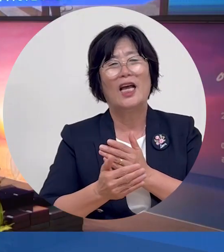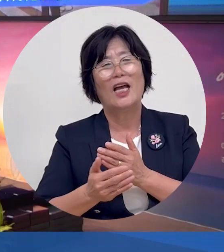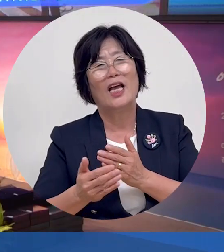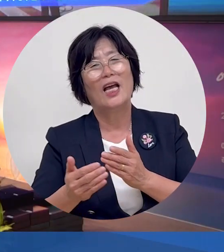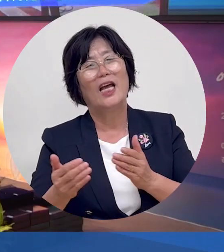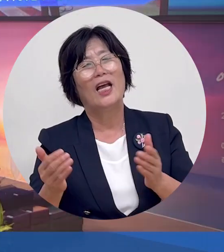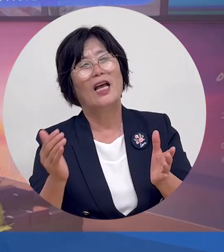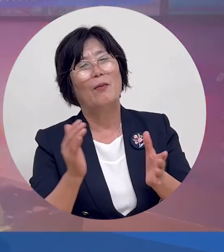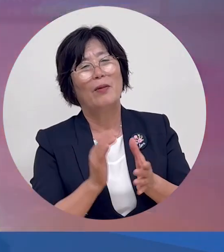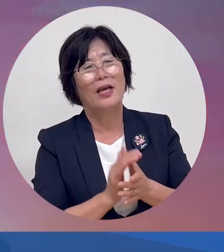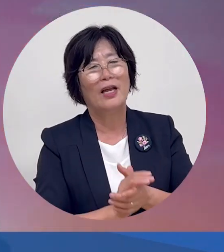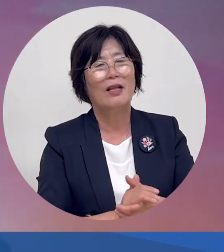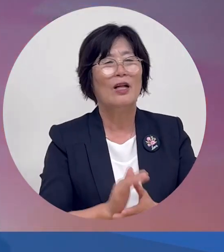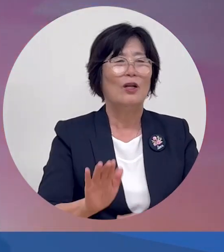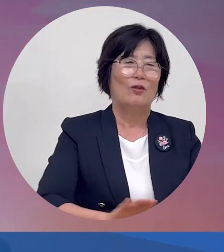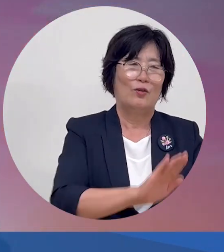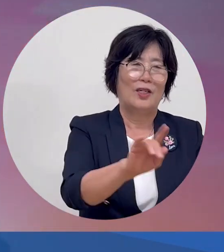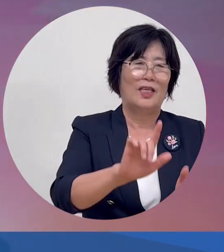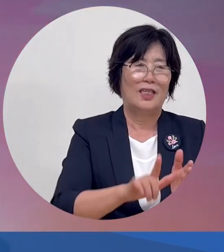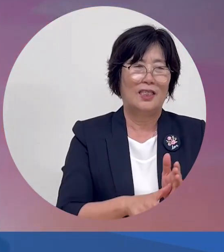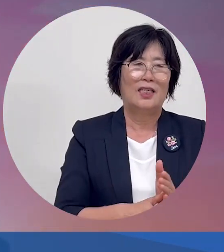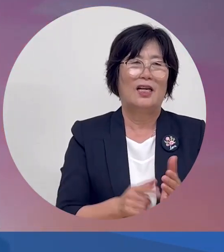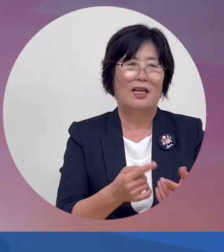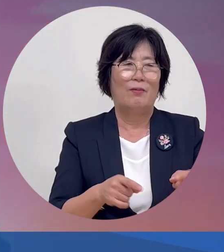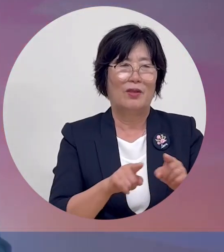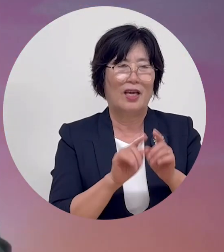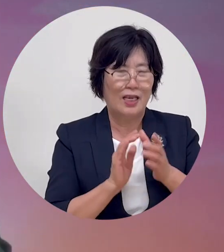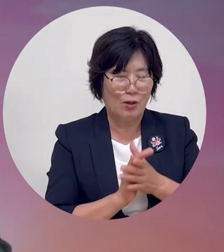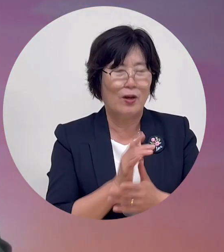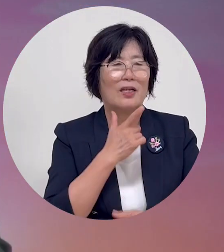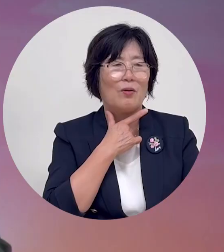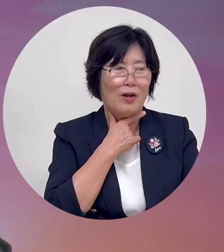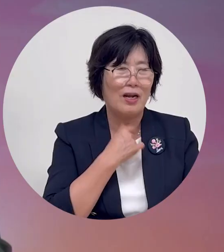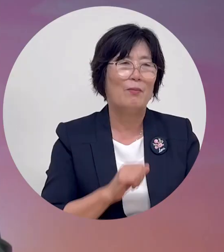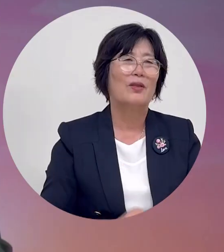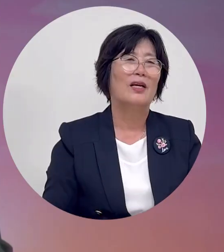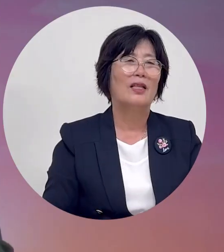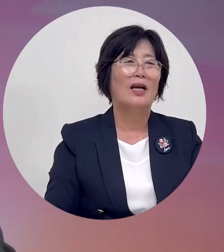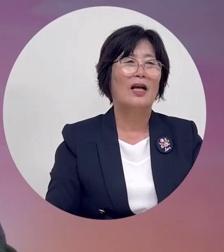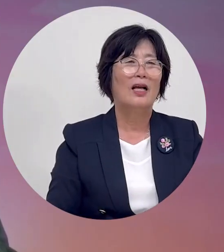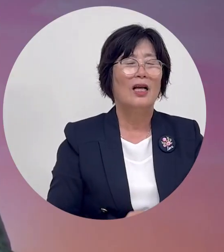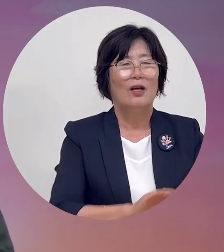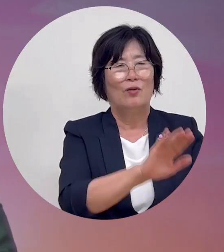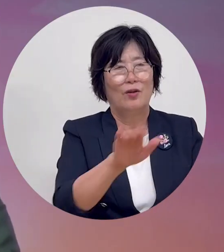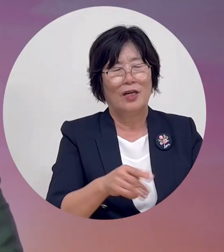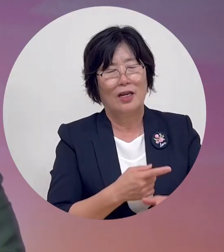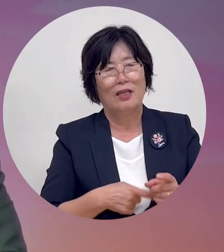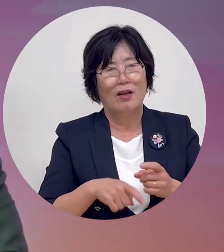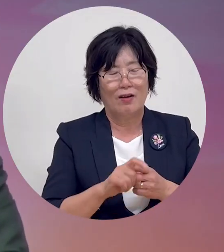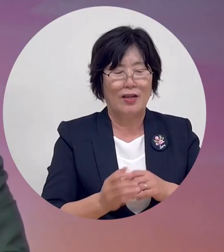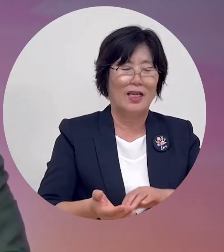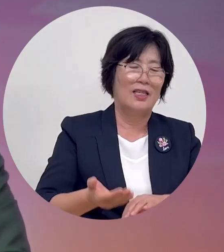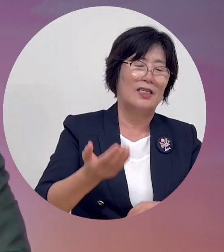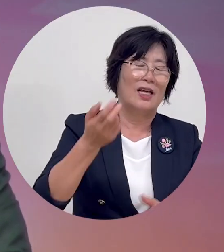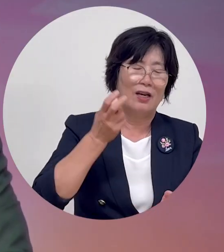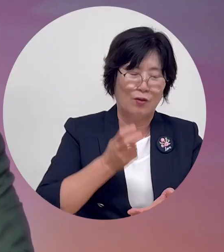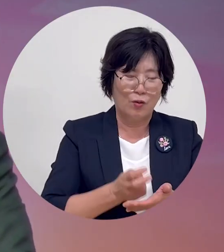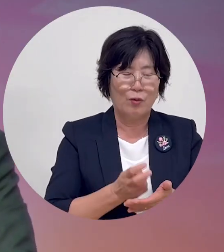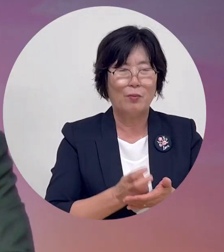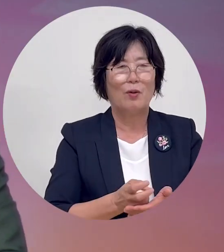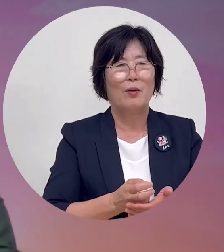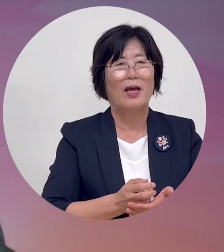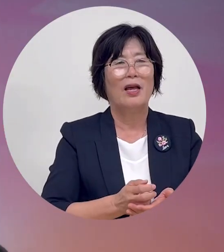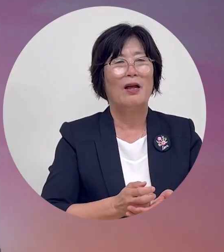은혜. 우리 이 시간 함께 기도하기를 원합니다. 우리가 더 이상 율법의